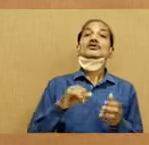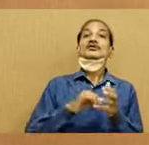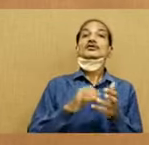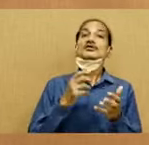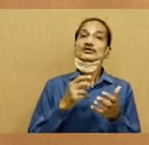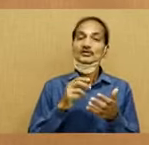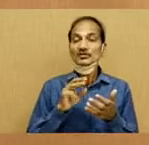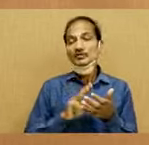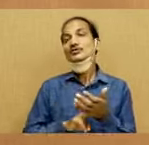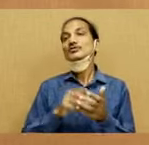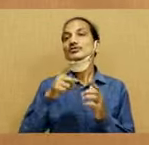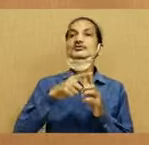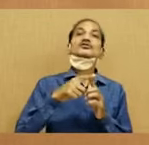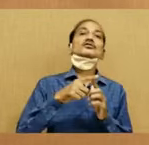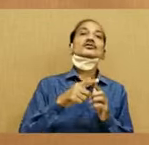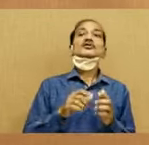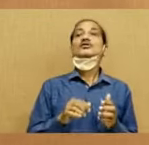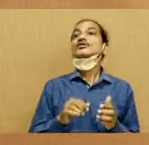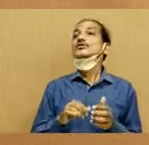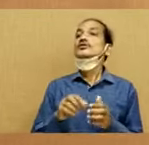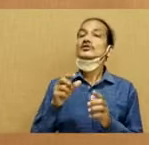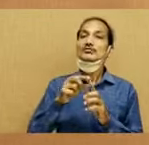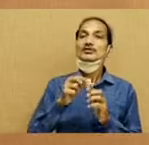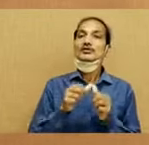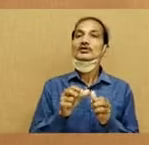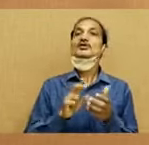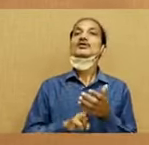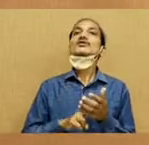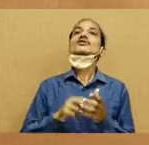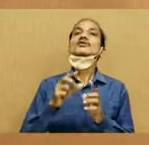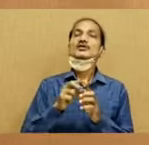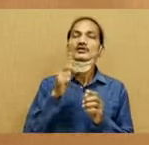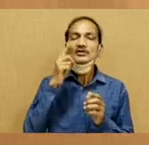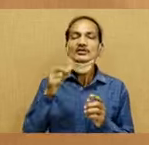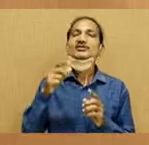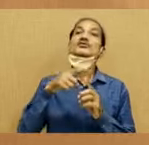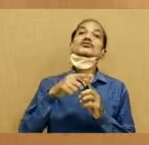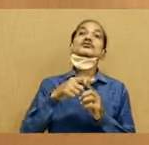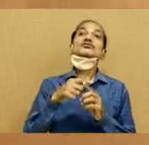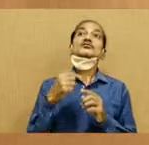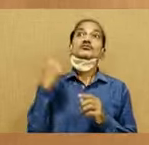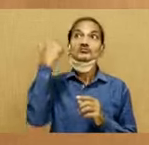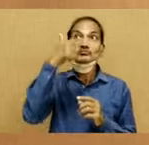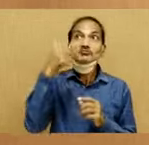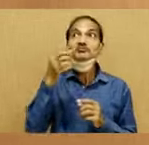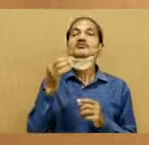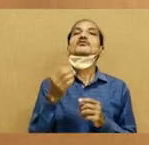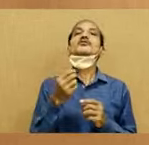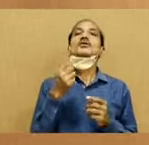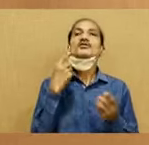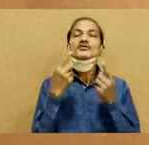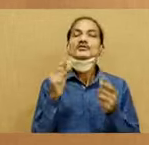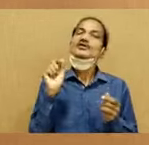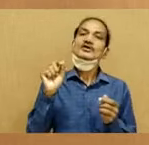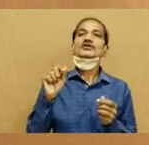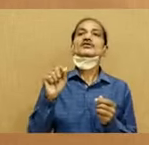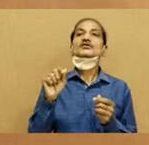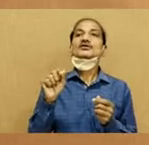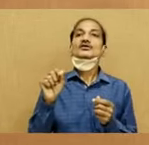ତାଙ୍କ କଥା ଶୁଣି ରାଜ୍ୟବାସୀ ନିଶ୍ଚୟ ଆଶ୍ୱସ୍ତ ହେଉଛନ୍ତି। ଆଜି ସରକାରୀ ପଦକ୍ଷେପଗୁଡ଼ିକ ଉପରେ ନଜର